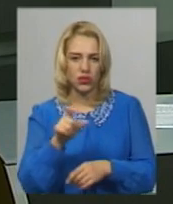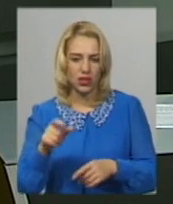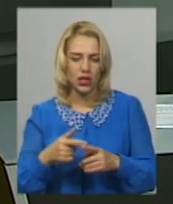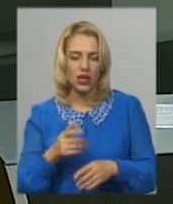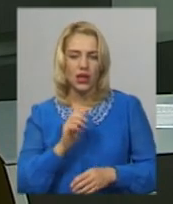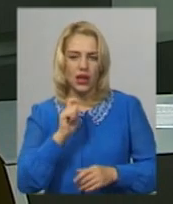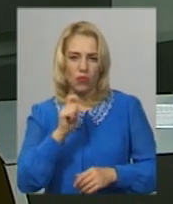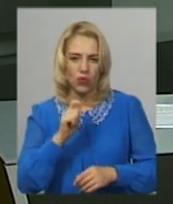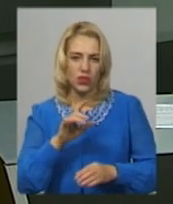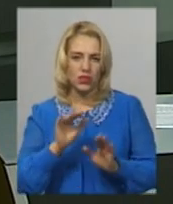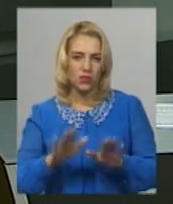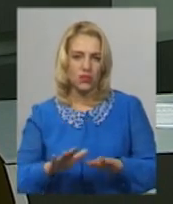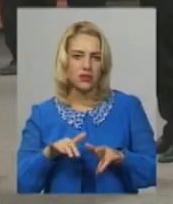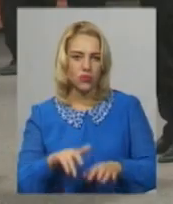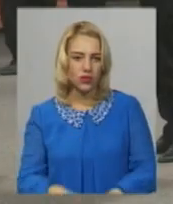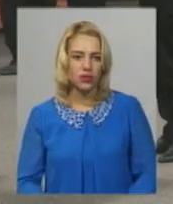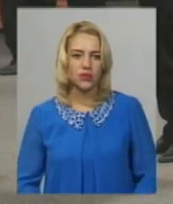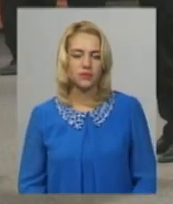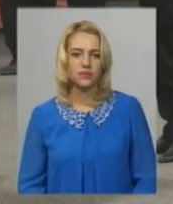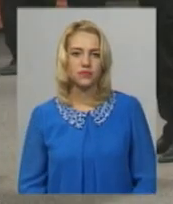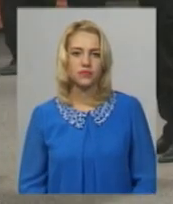події Світлани Порубок.